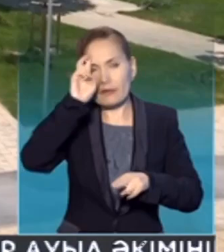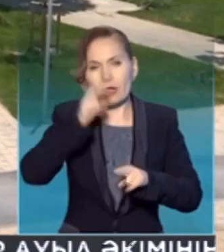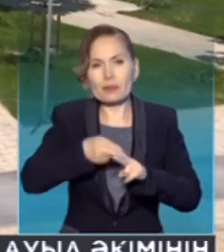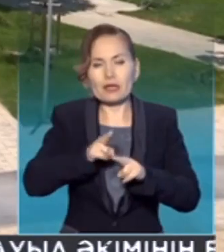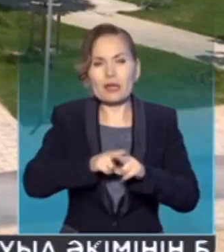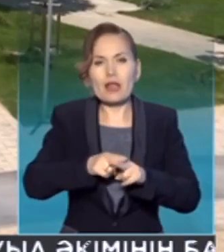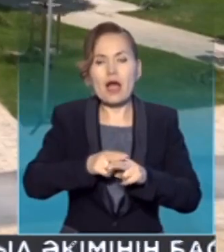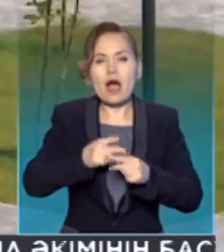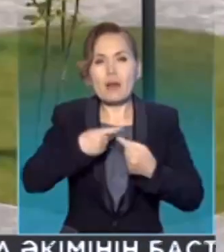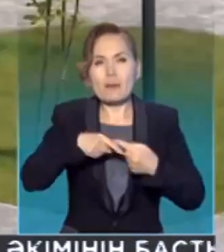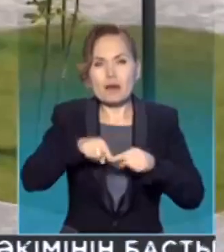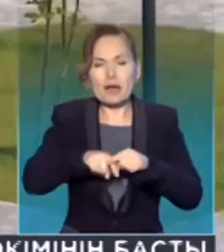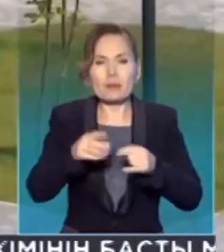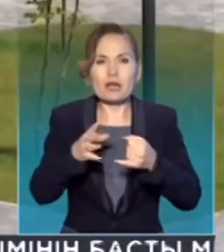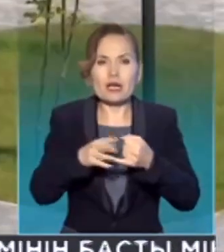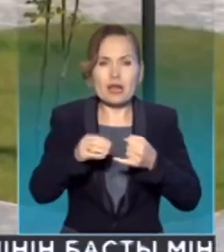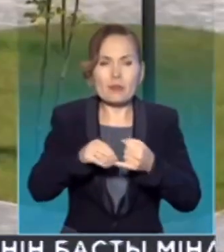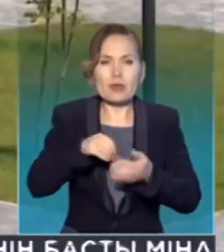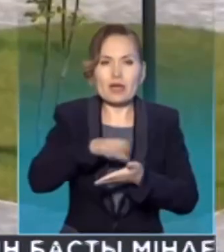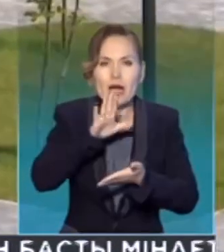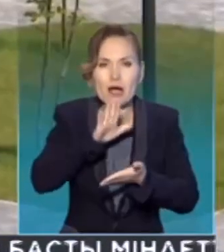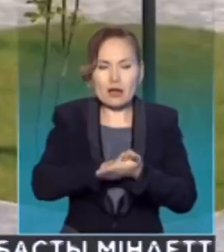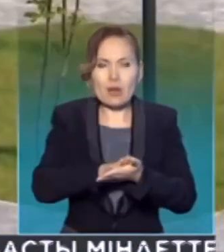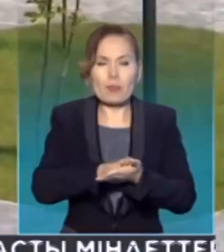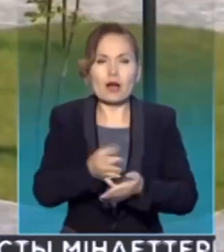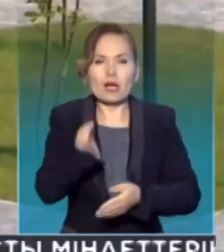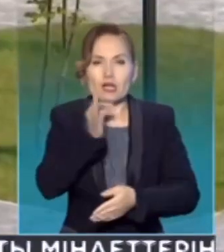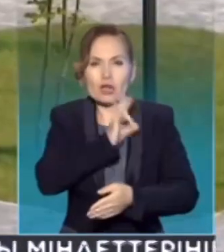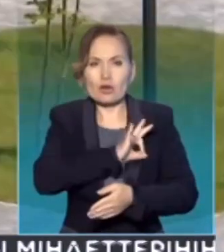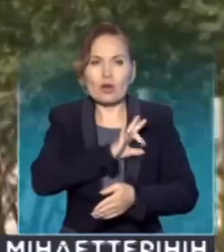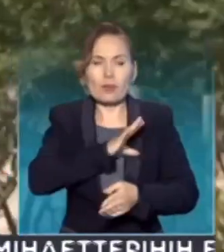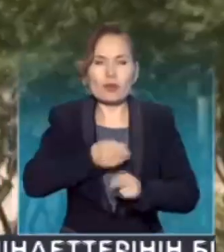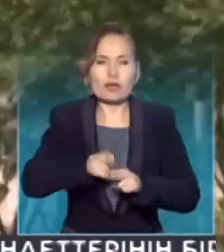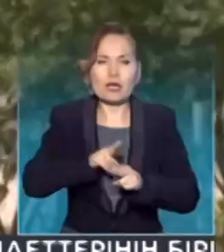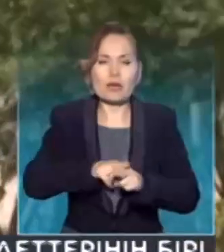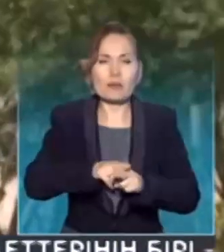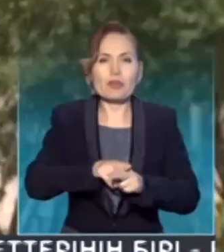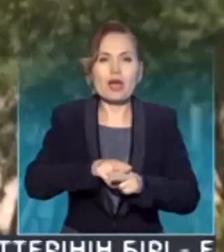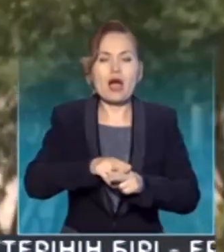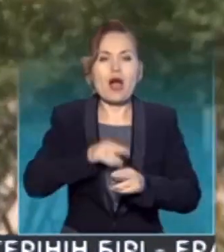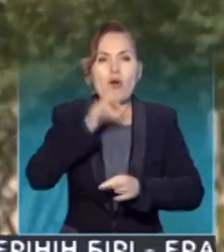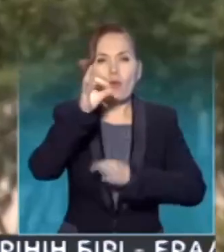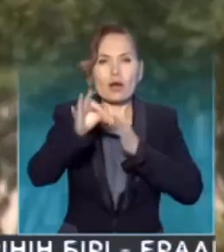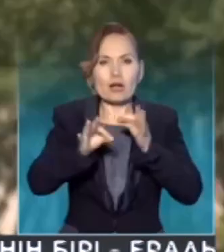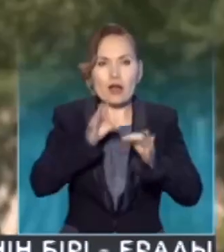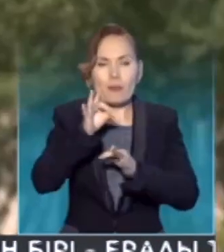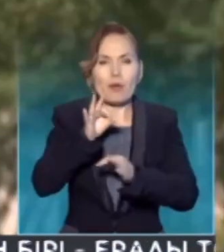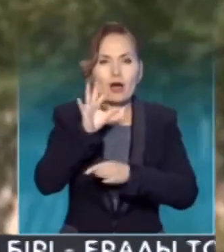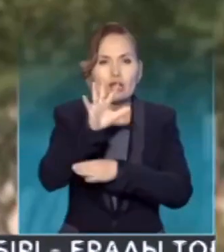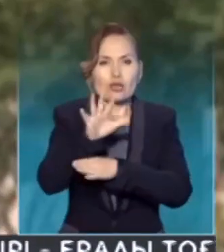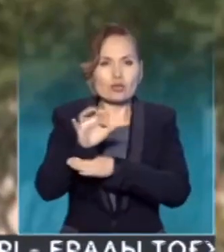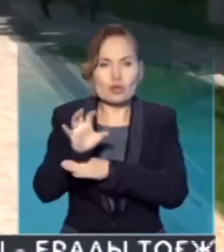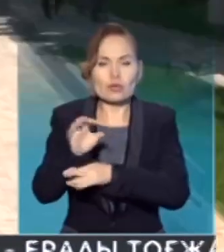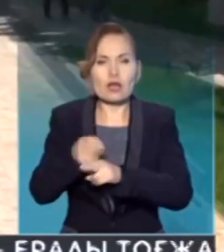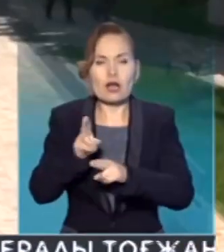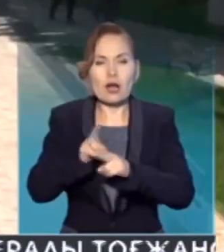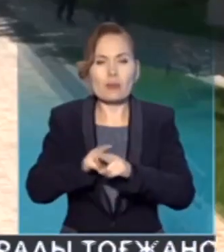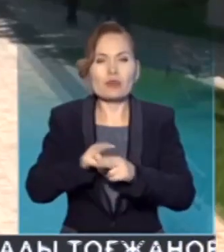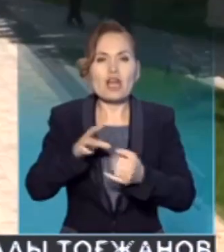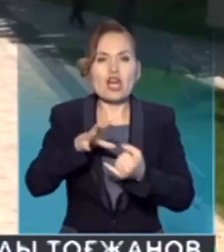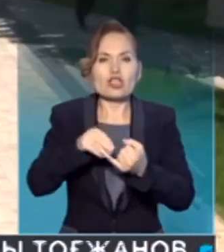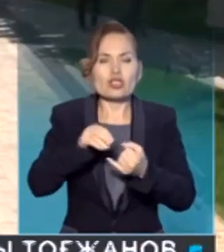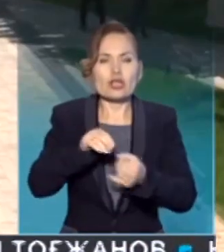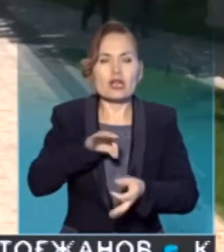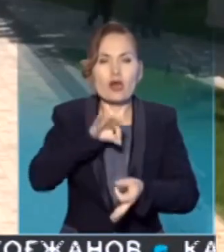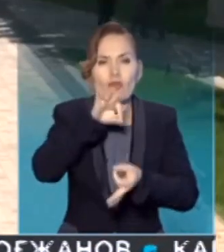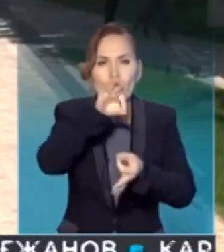мемлекеттік автоматтандырылған жер кадастр жүйелері қолданылған. Сонымен бірге ғарыштық түсірілімдер де игерілмеген жерлерді анықтауға септігін тигізді,